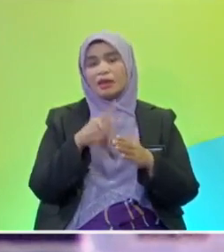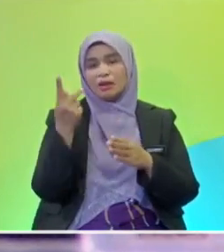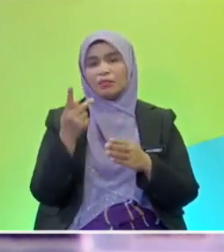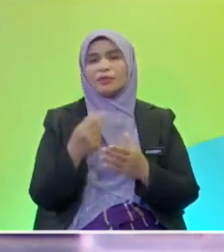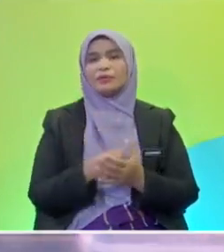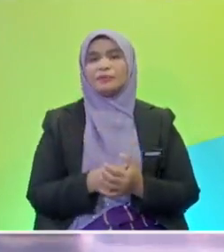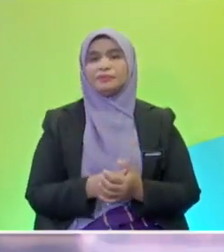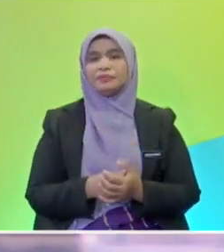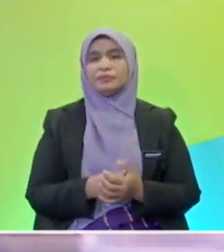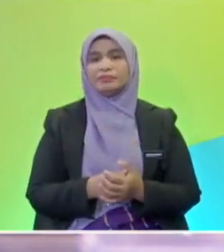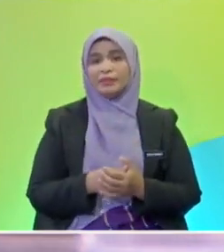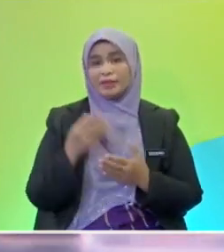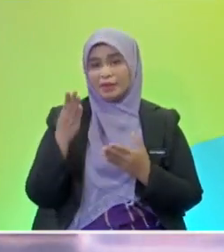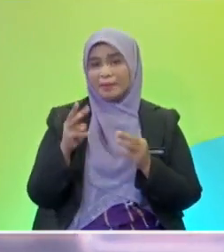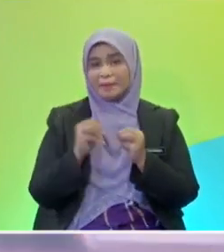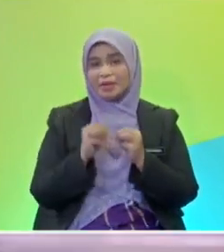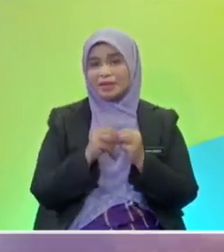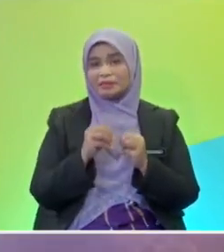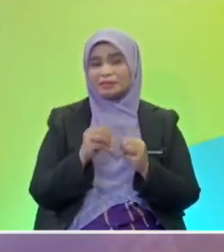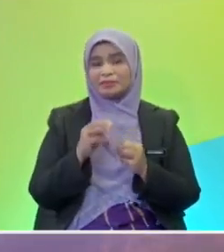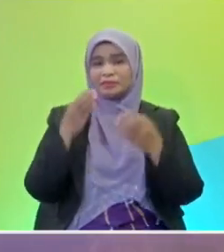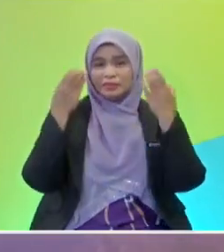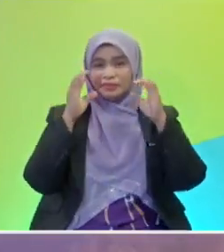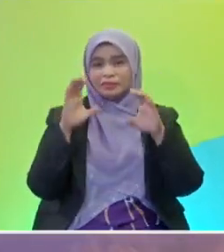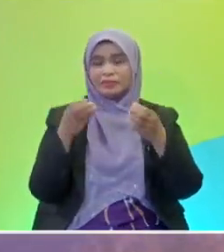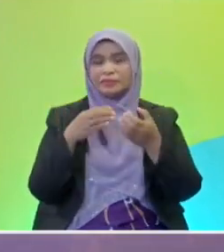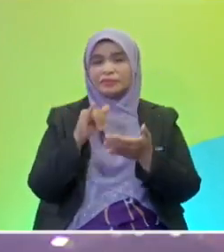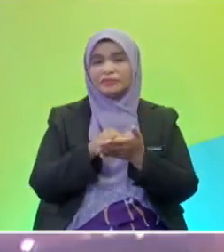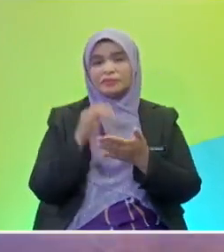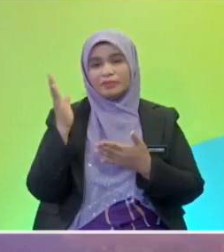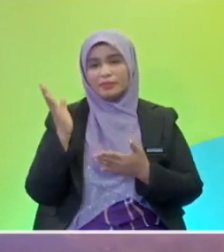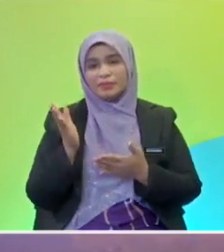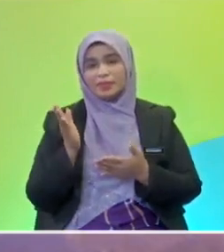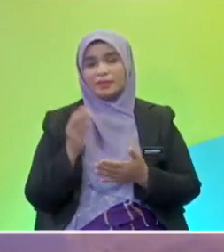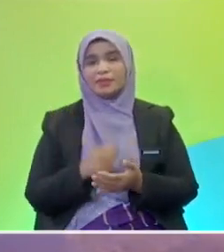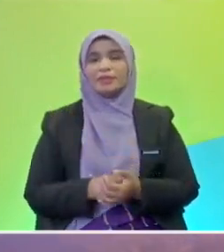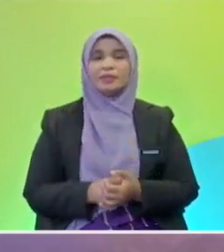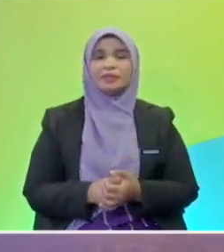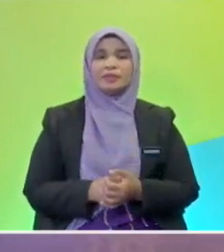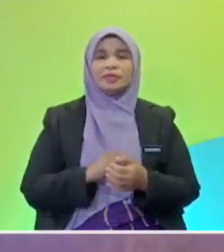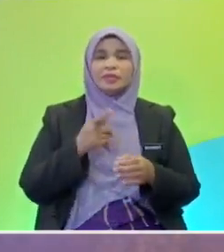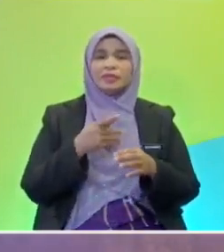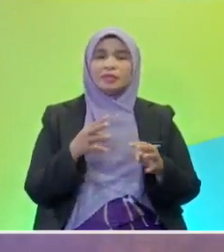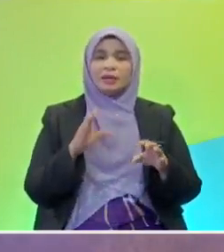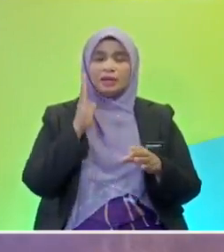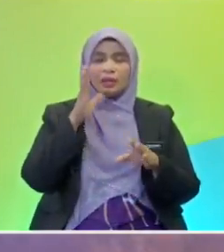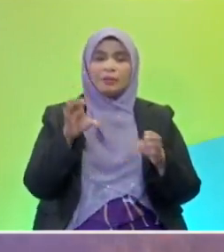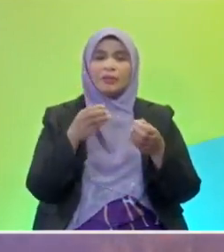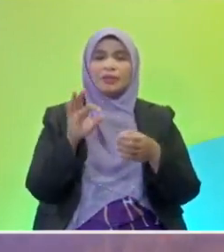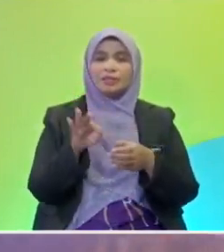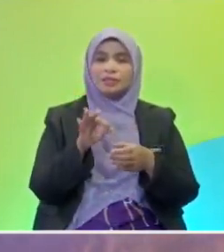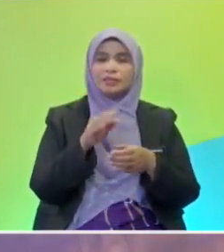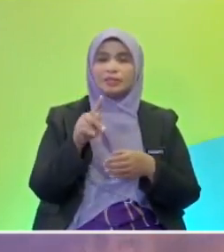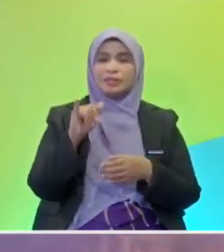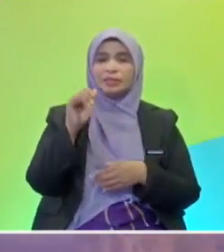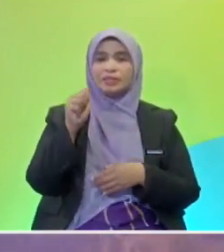Ha macam tu ya jadi dia akan terbaliklah sebab kita nak buat jahitan Kia tu di bahagian dalam sebab